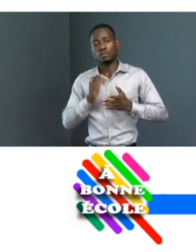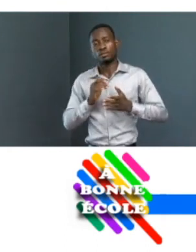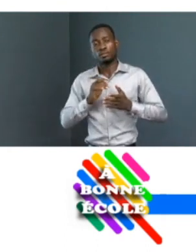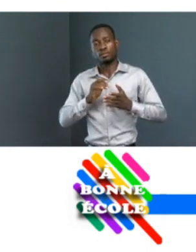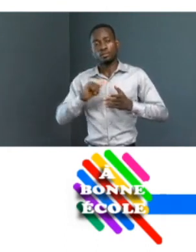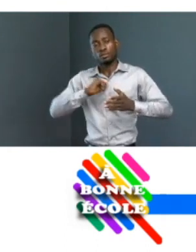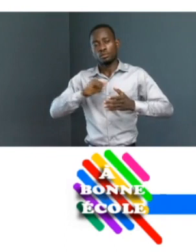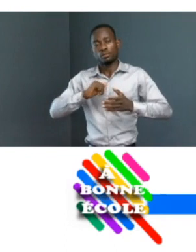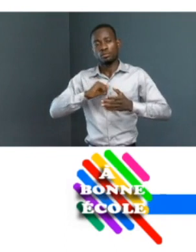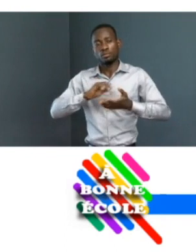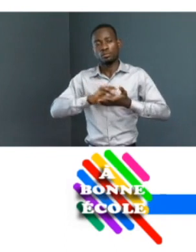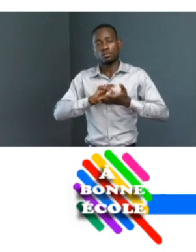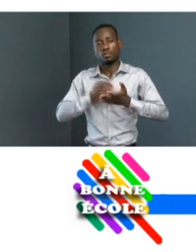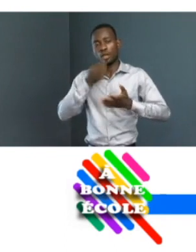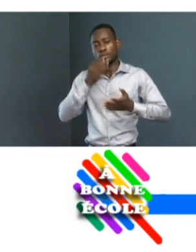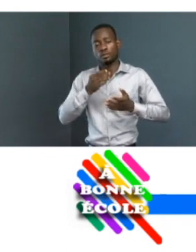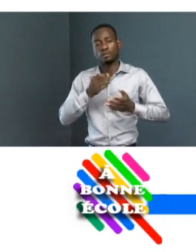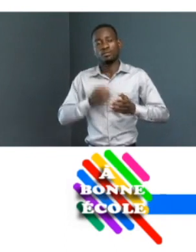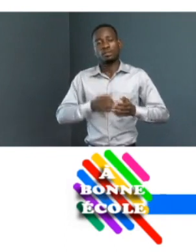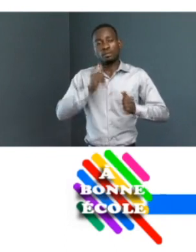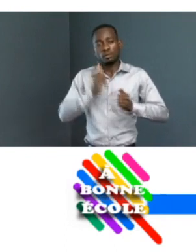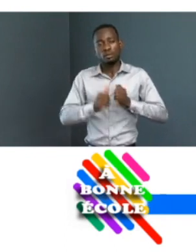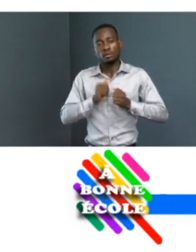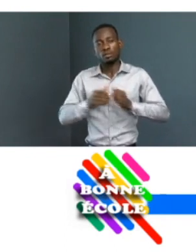L'automédication, c'est le fait que vous prenez des produits